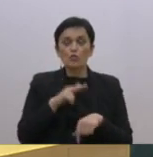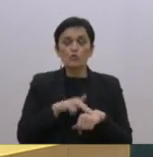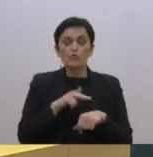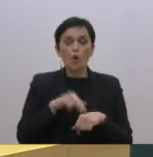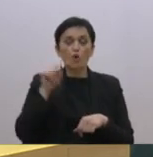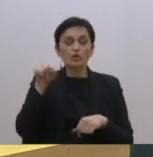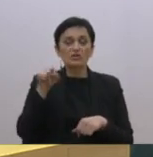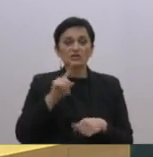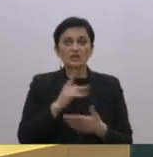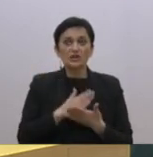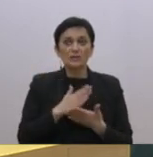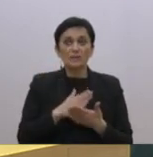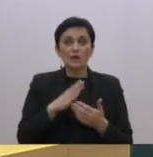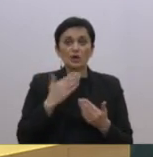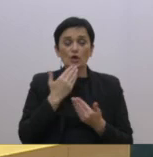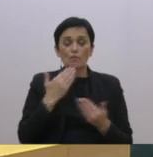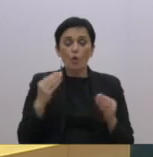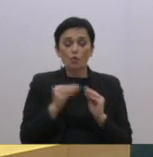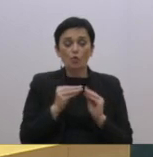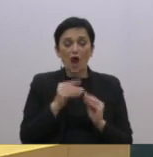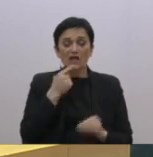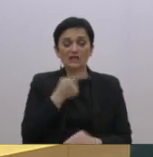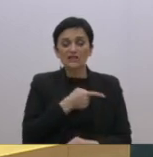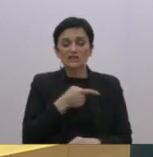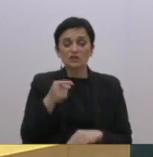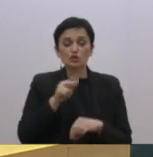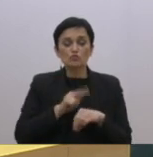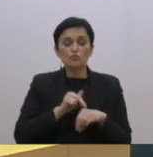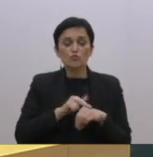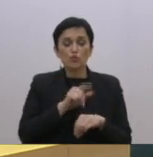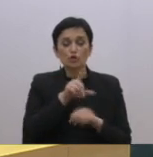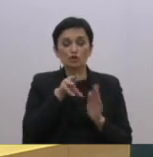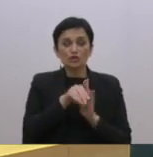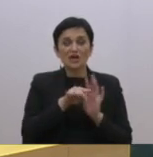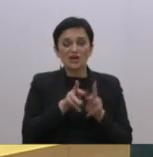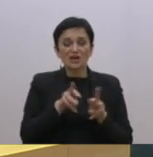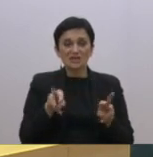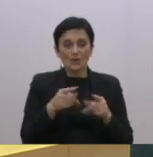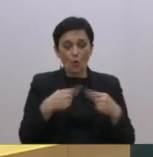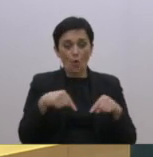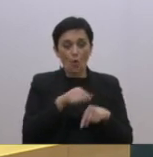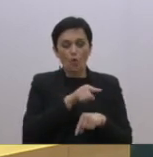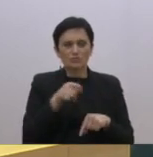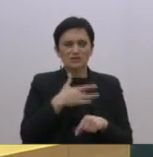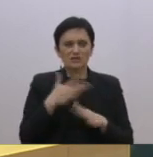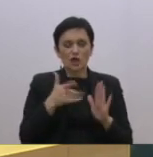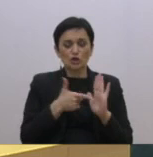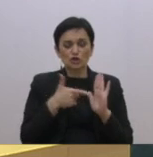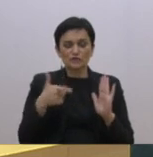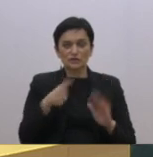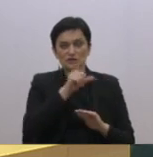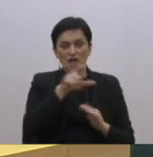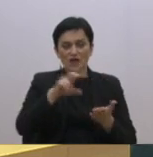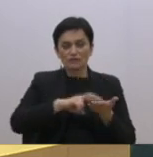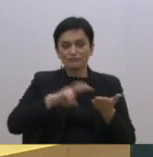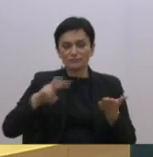ხდება ბოლო 10 წლის მანძილზე. Poliției რიგები, შინაგან საქმეთა სამინისტროს ორგანოების რიგები დაახლოებით 7000-მდე ადამიანმა